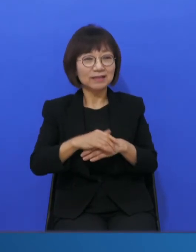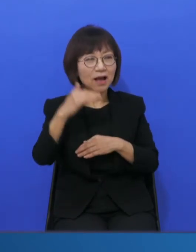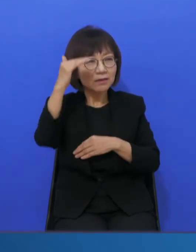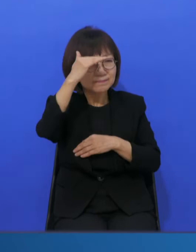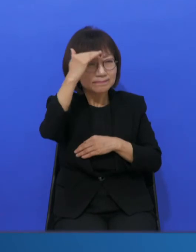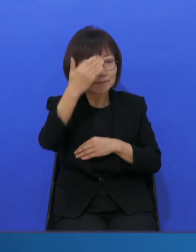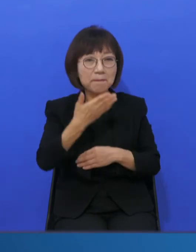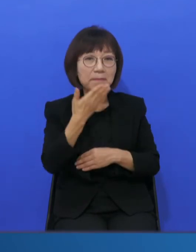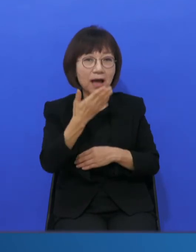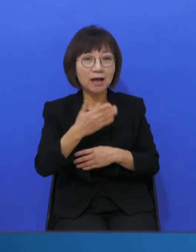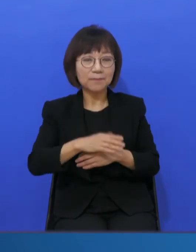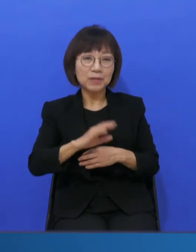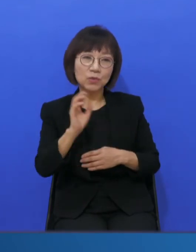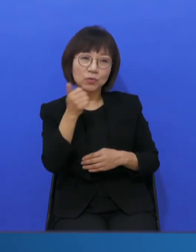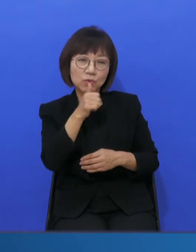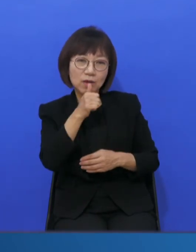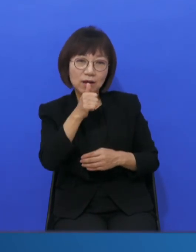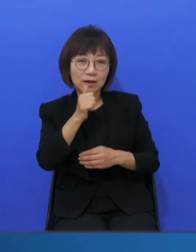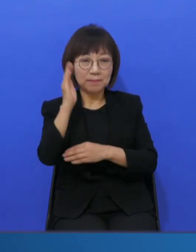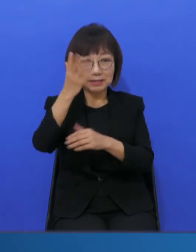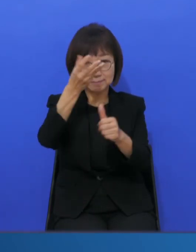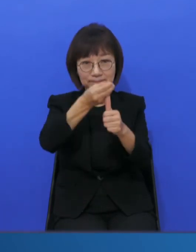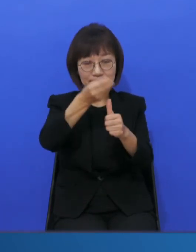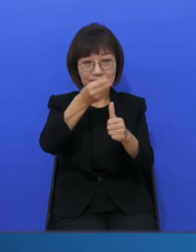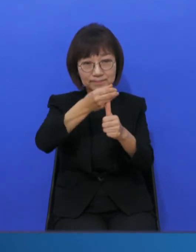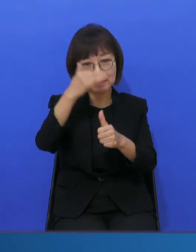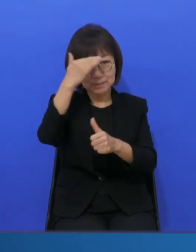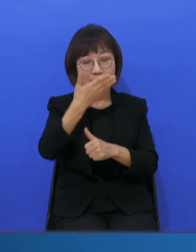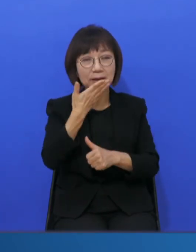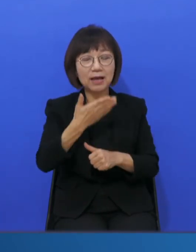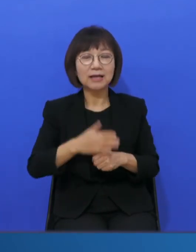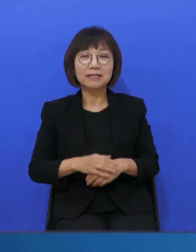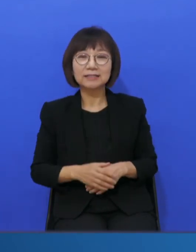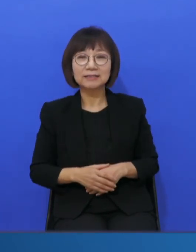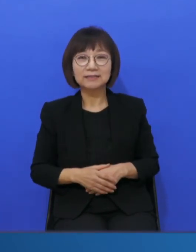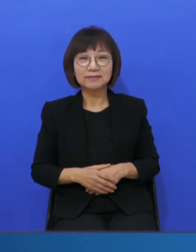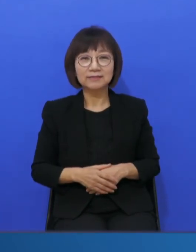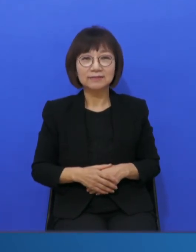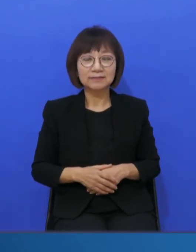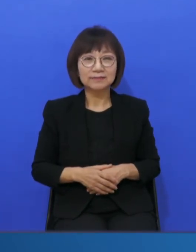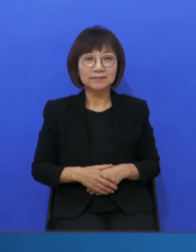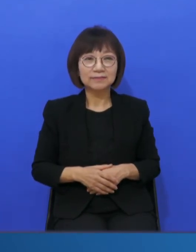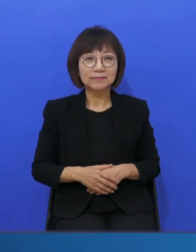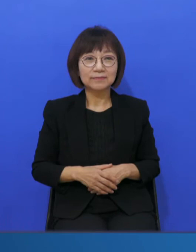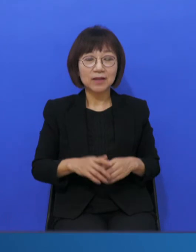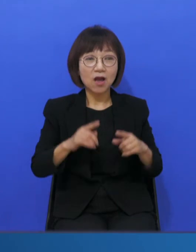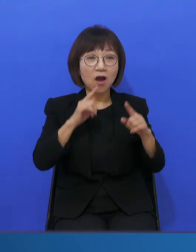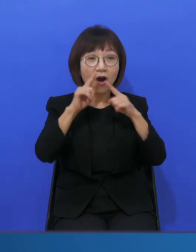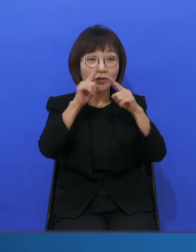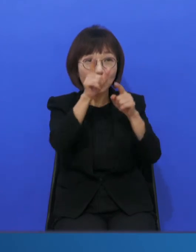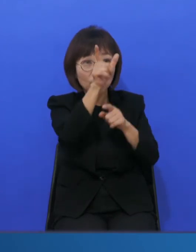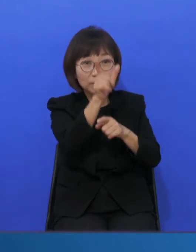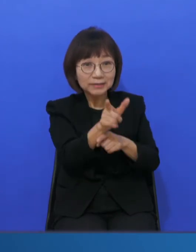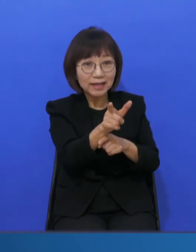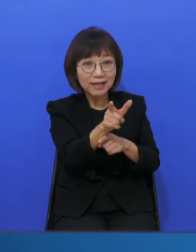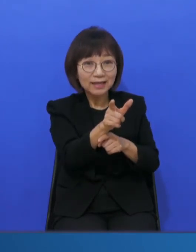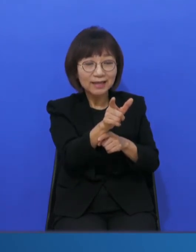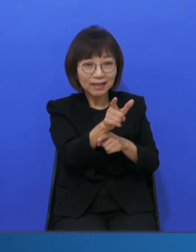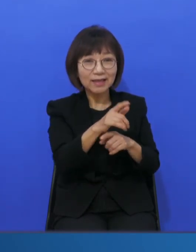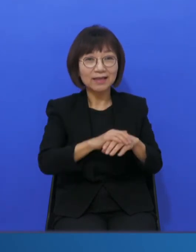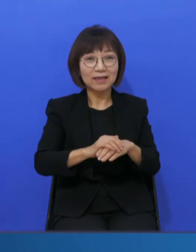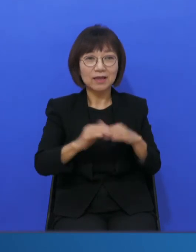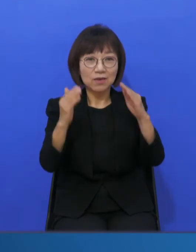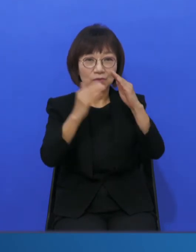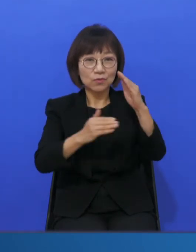수 있으며 통역된 메시지를 다운받을 수 있습니다. 언어별 사이트 하단 메뉴를 통해 다국어